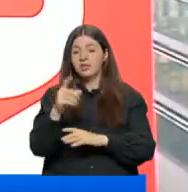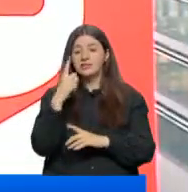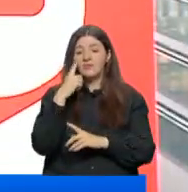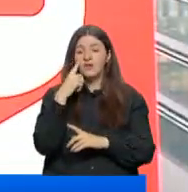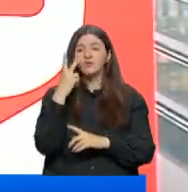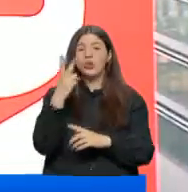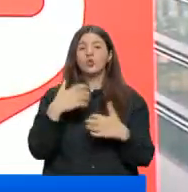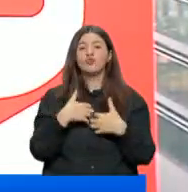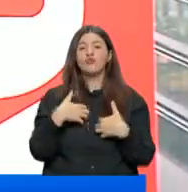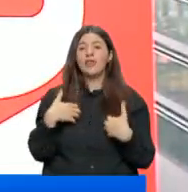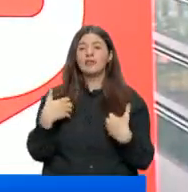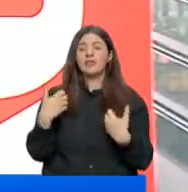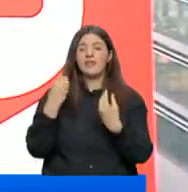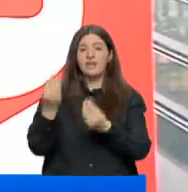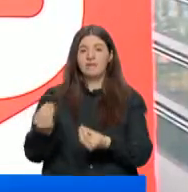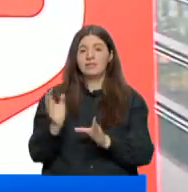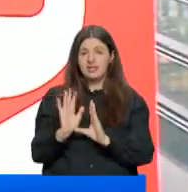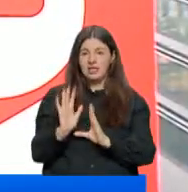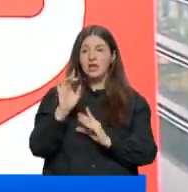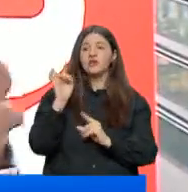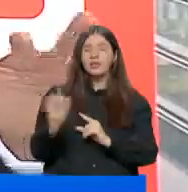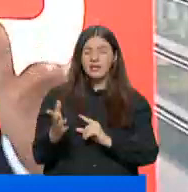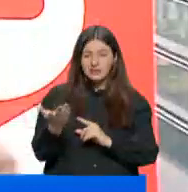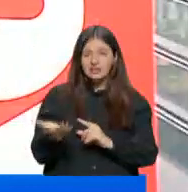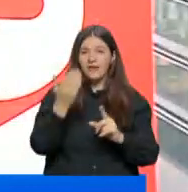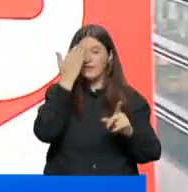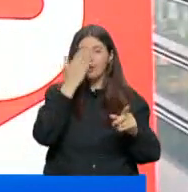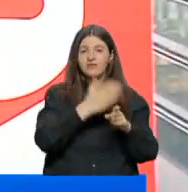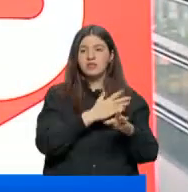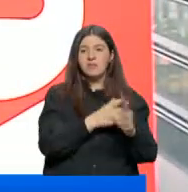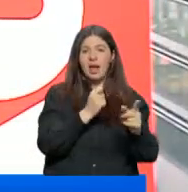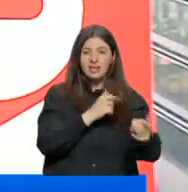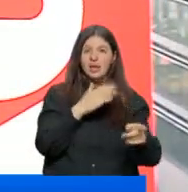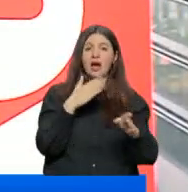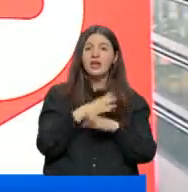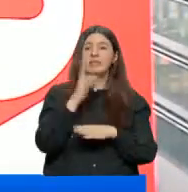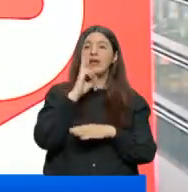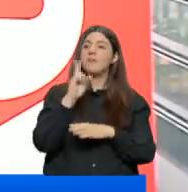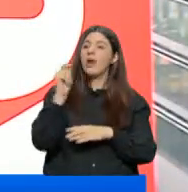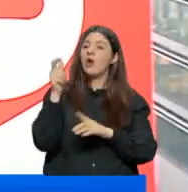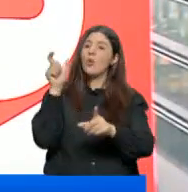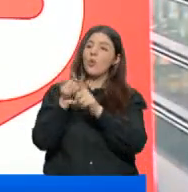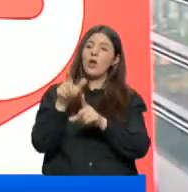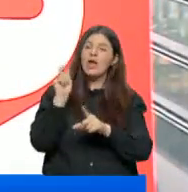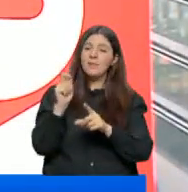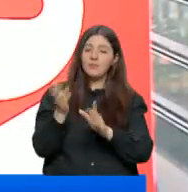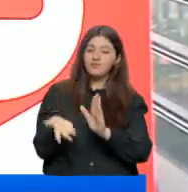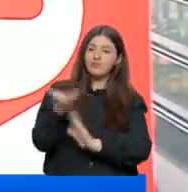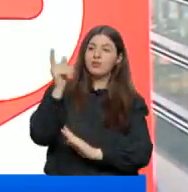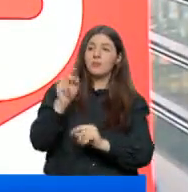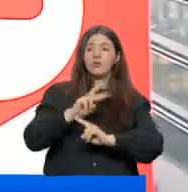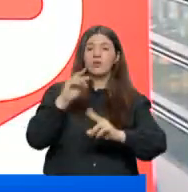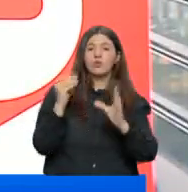devlet tarafından güvence verilmesi. Dolayısıyla yoksul yurttaşın parasıyla aslında zenginin parasını koruyan, arttıran bir model